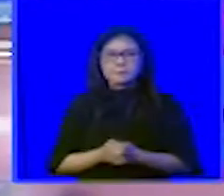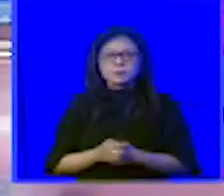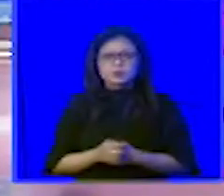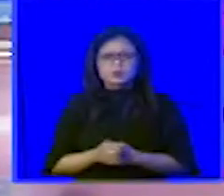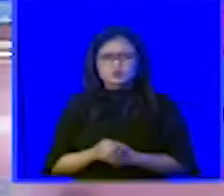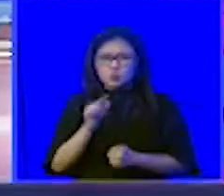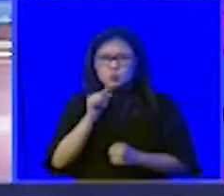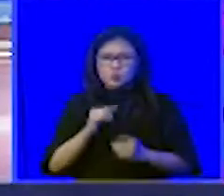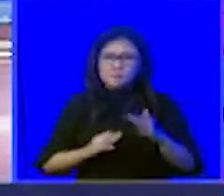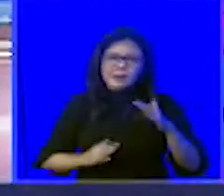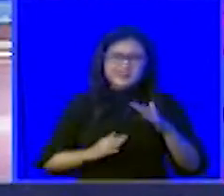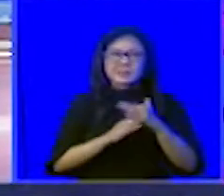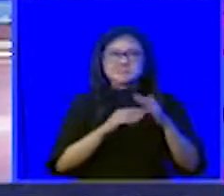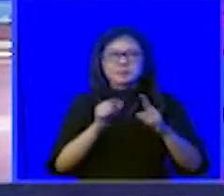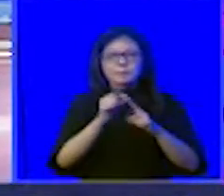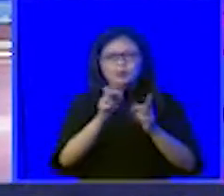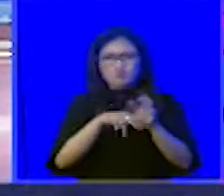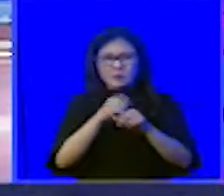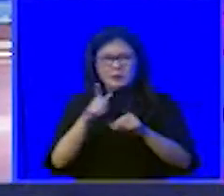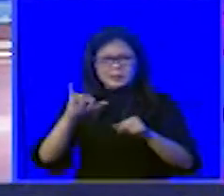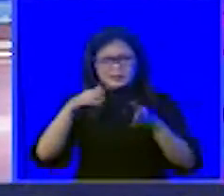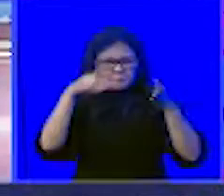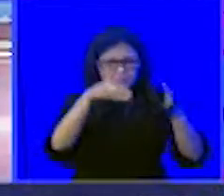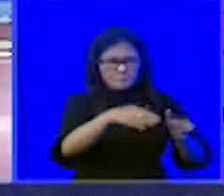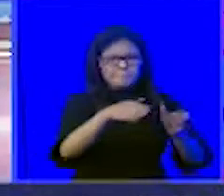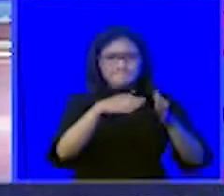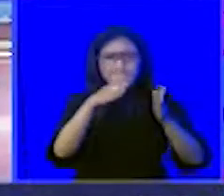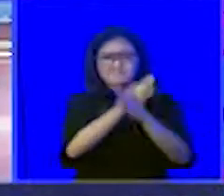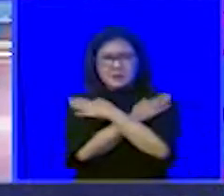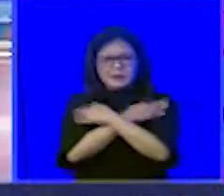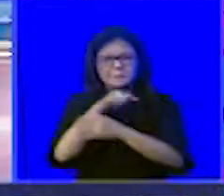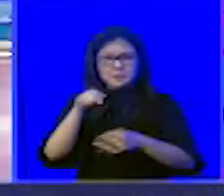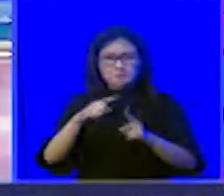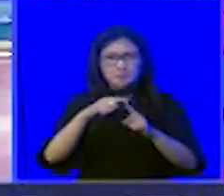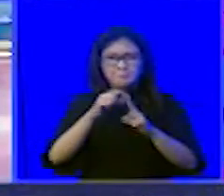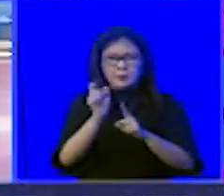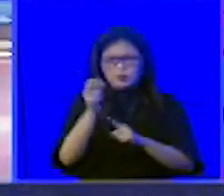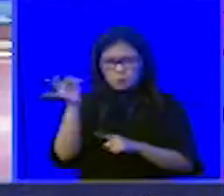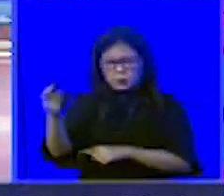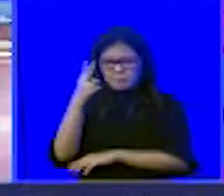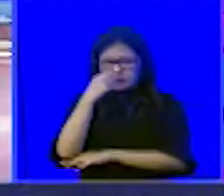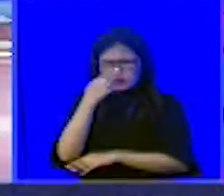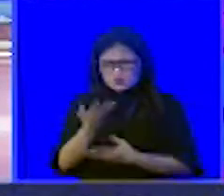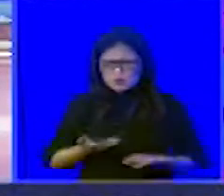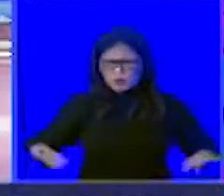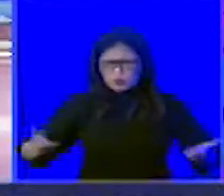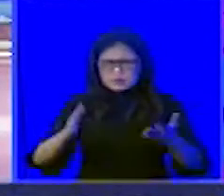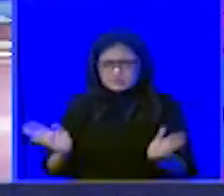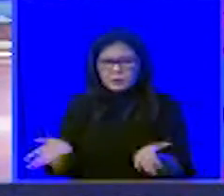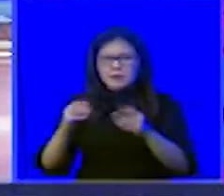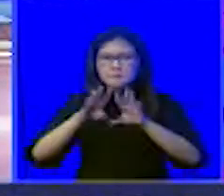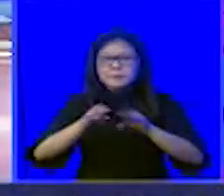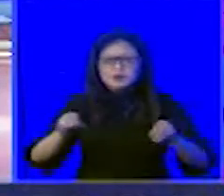Mengatasi dugaan pungli di tempat pemakaman umum TPU Cikadut Bandung, Pemkot Bandung tengah mengkaji untuk mengangkat tenaga khusus pemakaman pasien